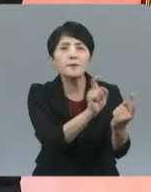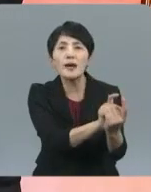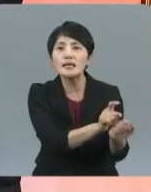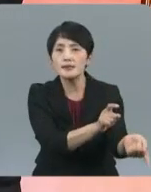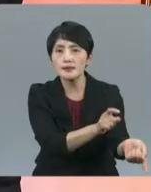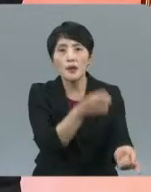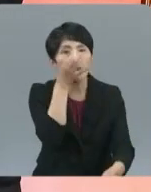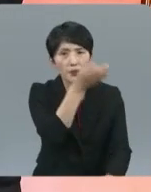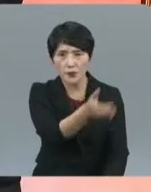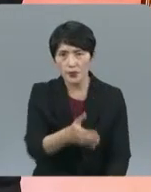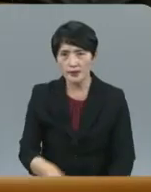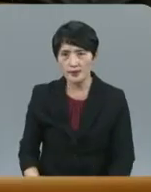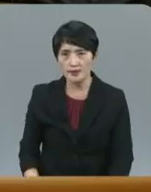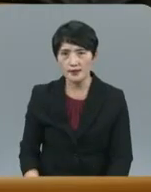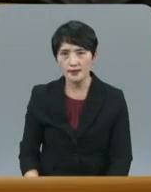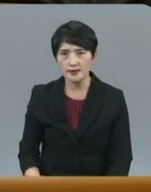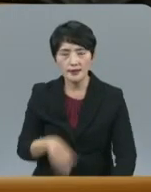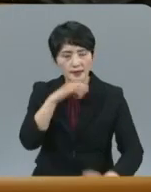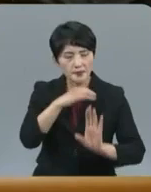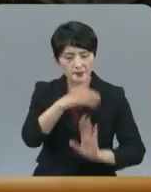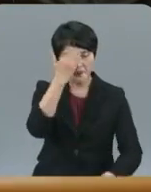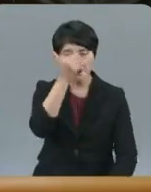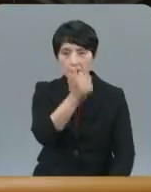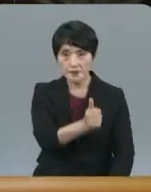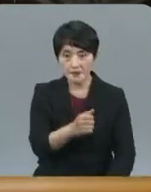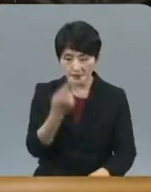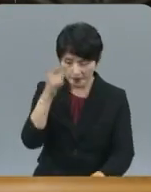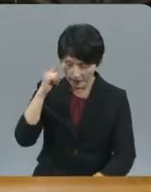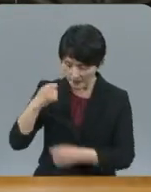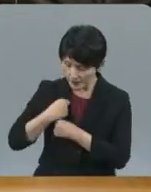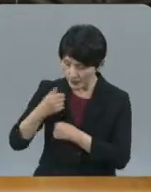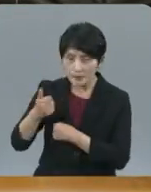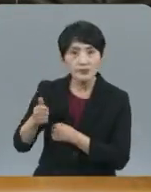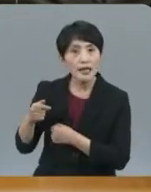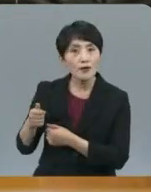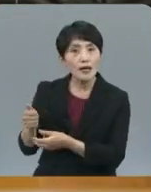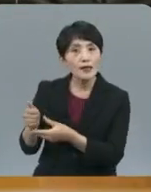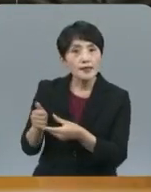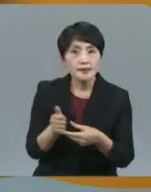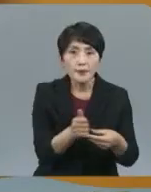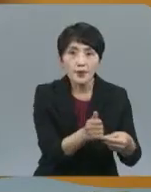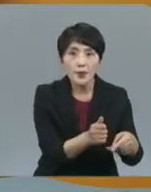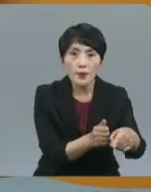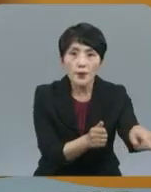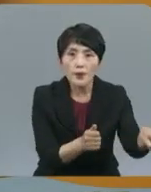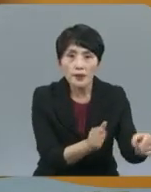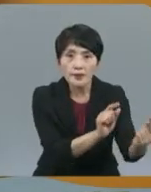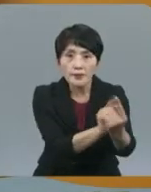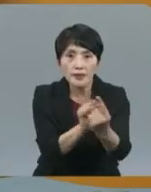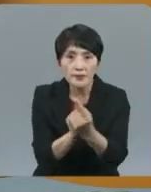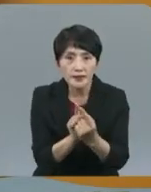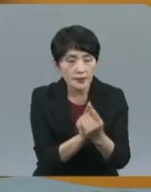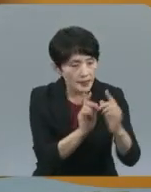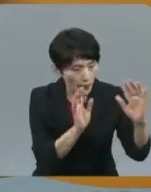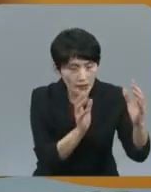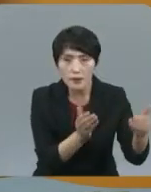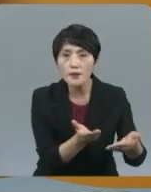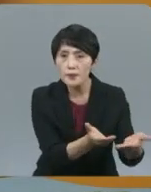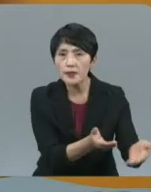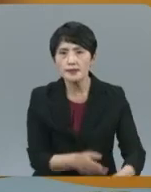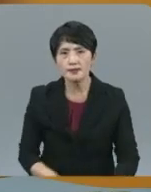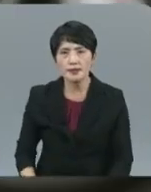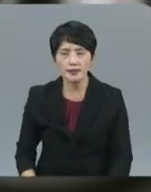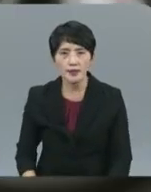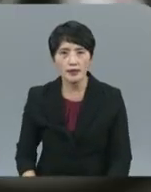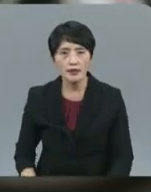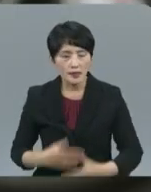đạn đạo xuyên lục địa icbm hoa song 18 cùng với một số thiết bị trông giống với máy bay không người lái hiện đại của Mỹ trong cuộc